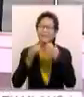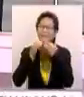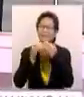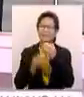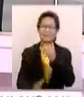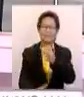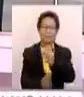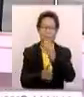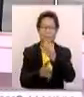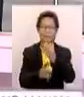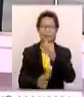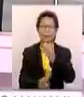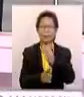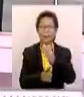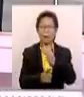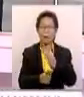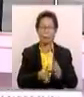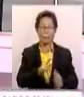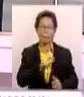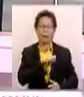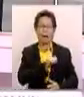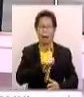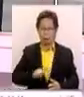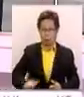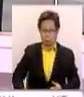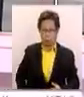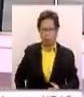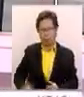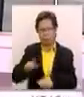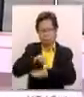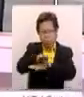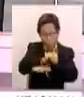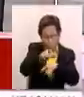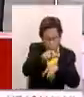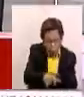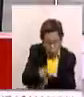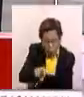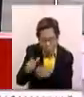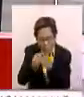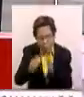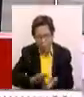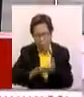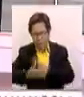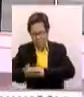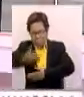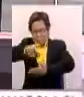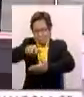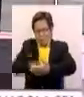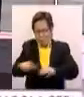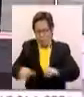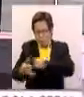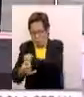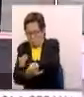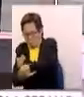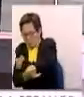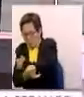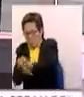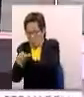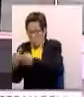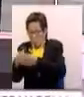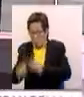Timbalan Yang di-Pertuan Agong Sultan Nazrin Shah mengingatkan rakyat terutama pemimpin supaya tidak menjadi dalang melakukan provokasi yang